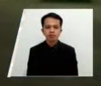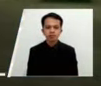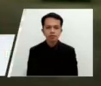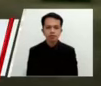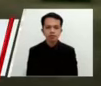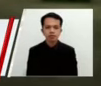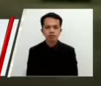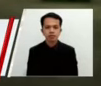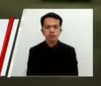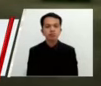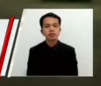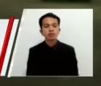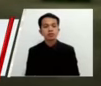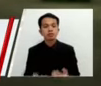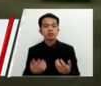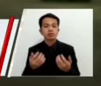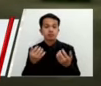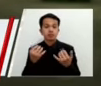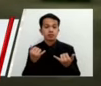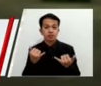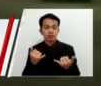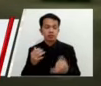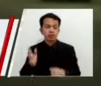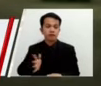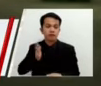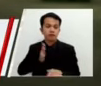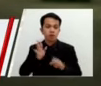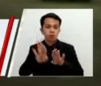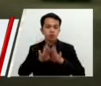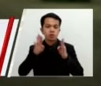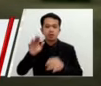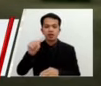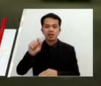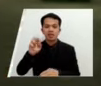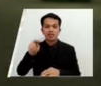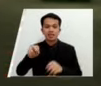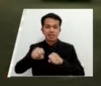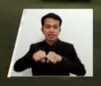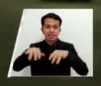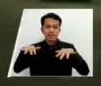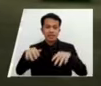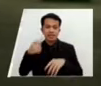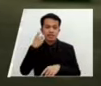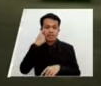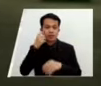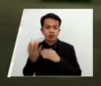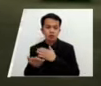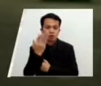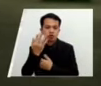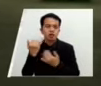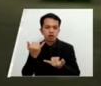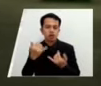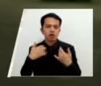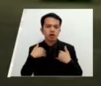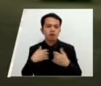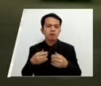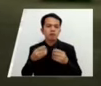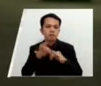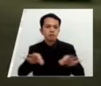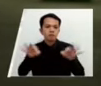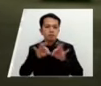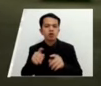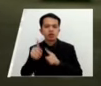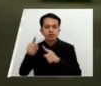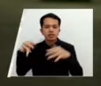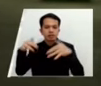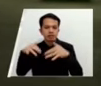Pia, matapos ang formal na pagbubukas ng ASEAN Summit kanina umaga, ay dagli ang sumingit ng mahalagang pulong ang Pangulo para atasan